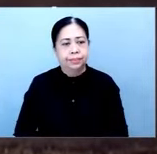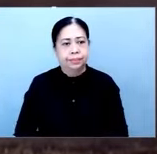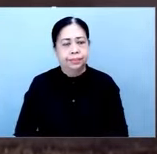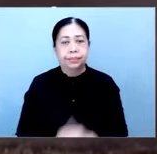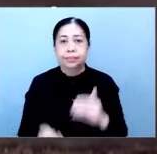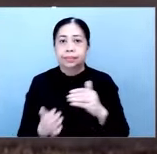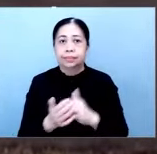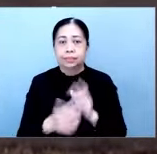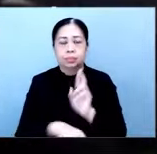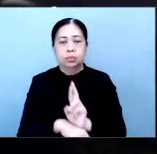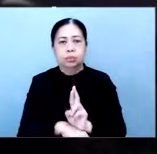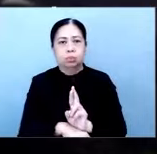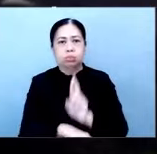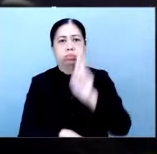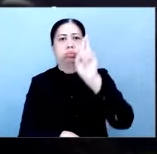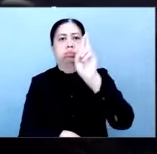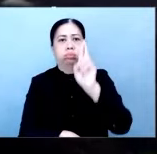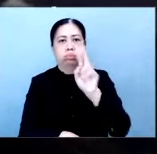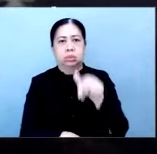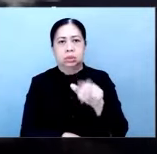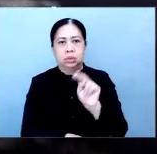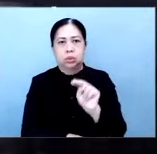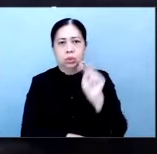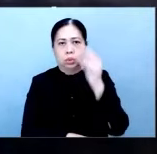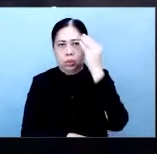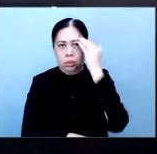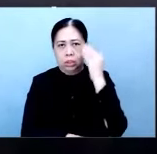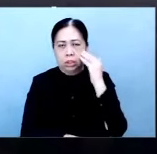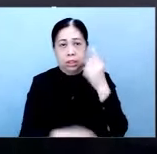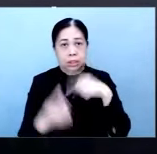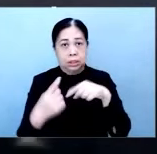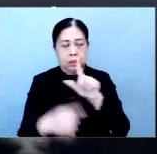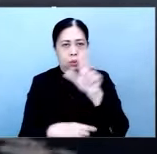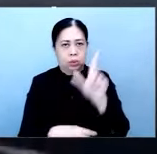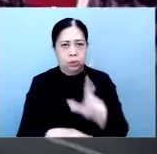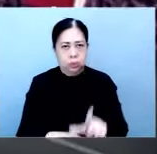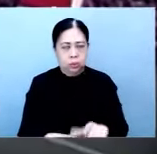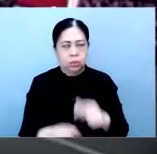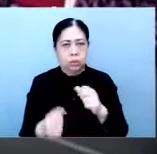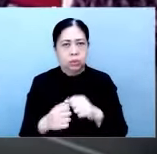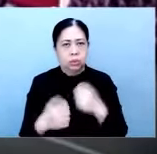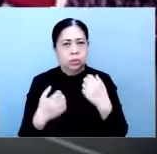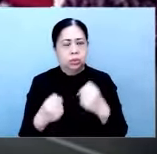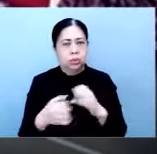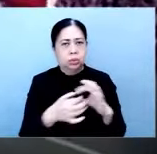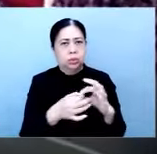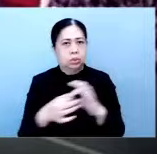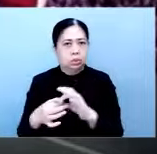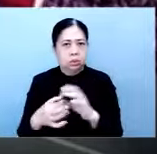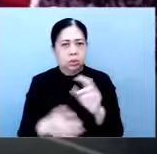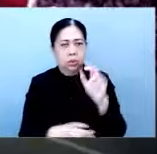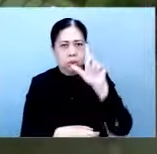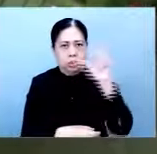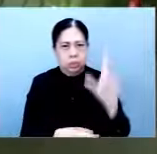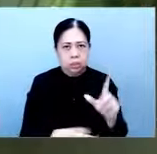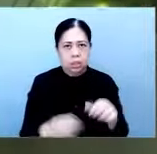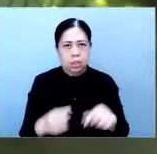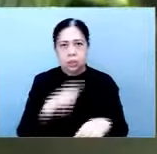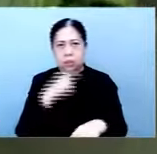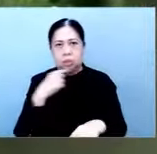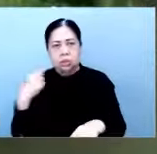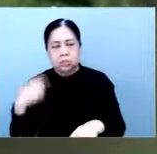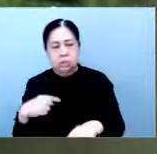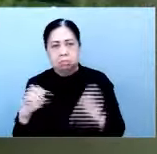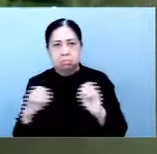Muling nagpakawala ng mga missile ang North Korea. Sa gitna yan ng pagpapatibay ng alyansa ng North Korea at Russia. Wala